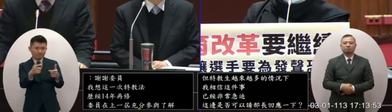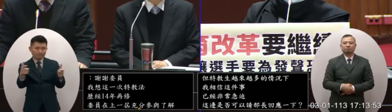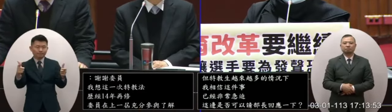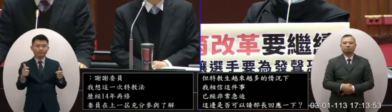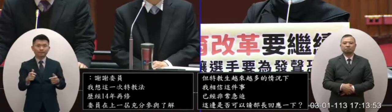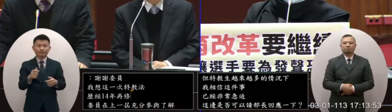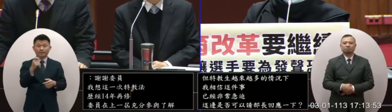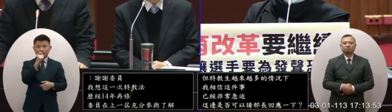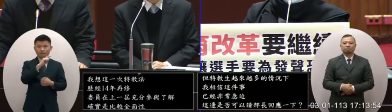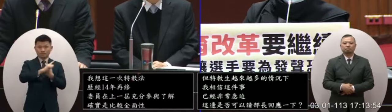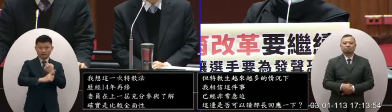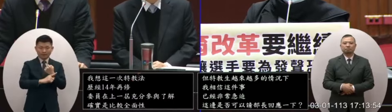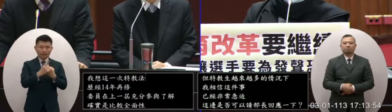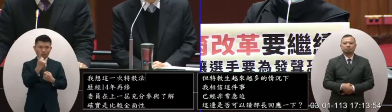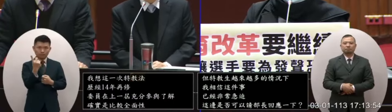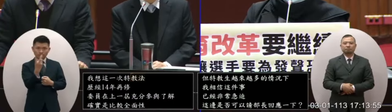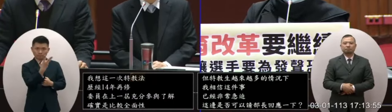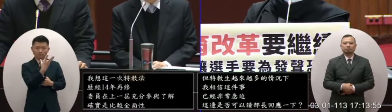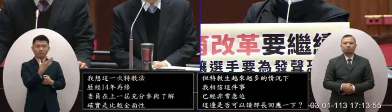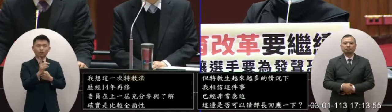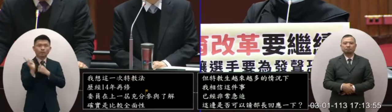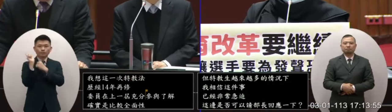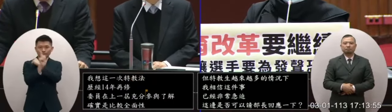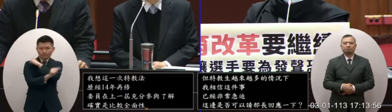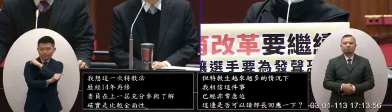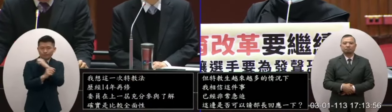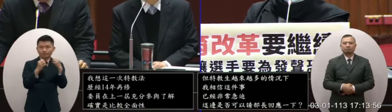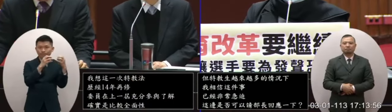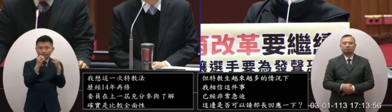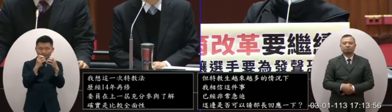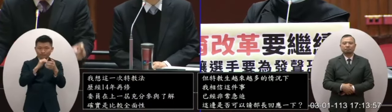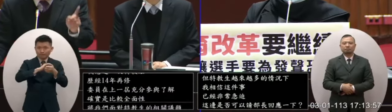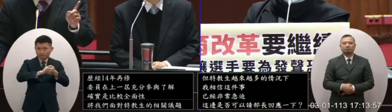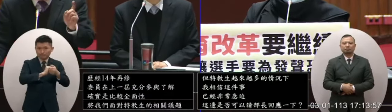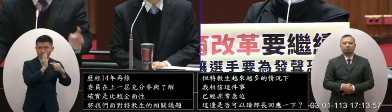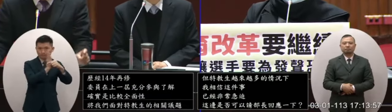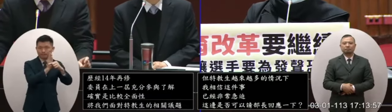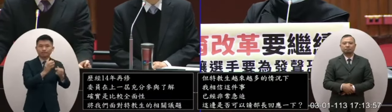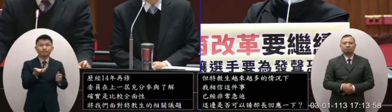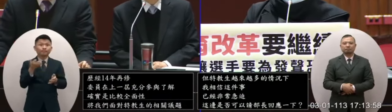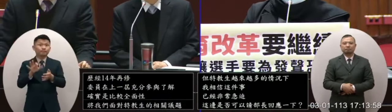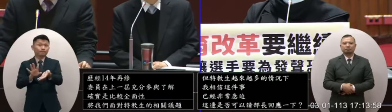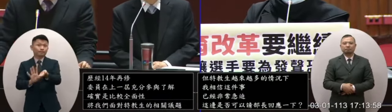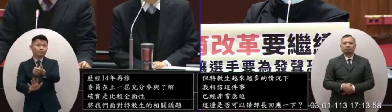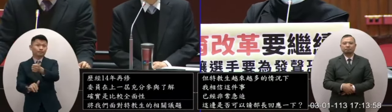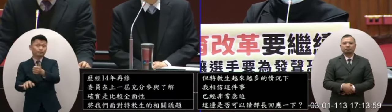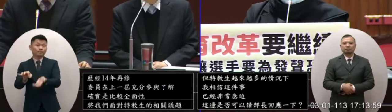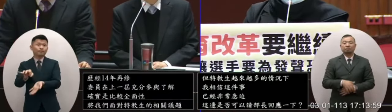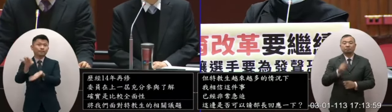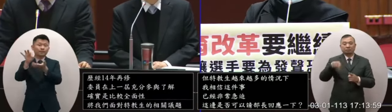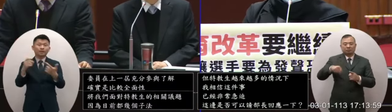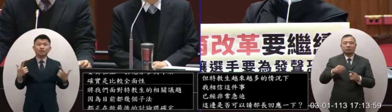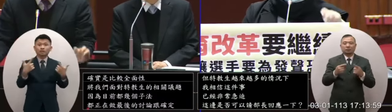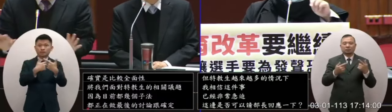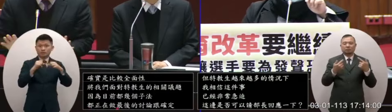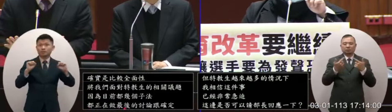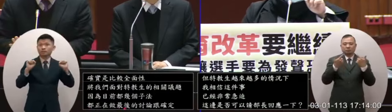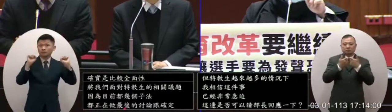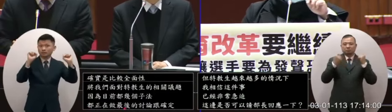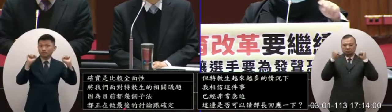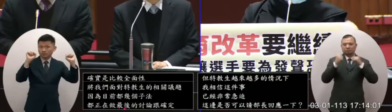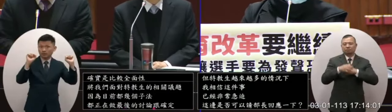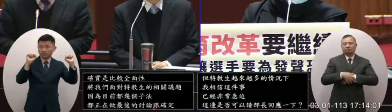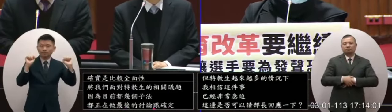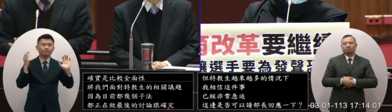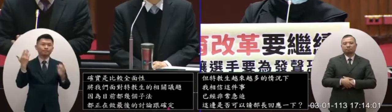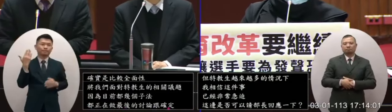个执法都正在做最后的这个讨论跟确定包括刚才委员提到对于适应体育的这部分，过去